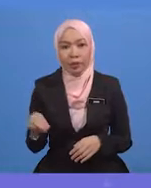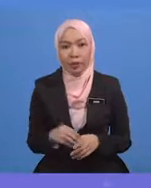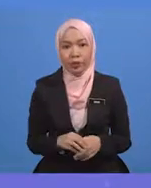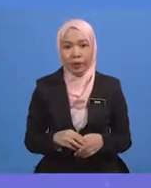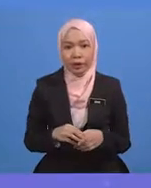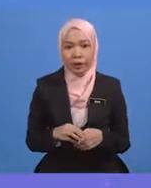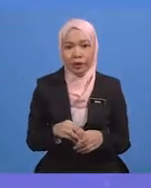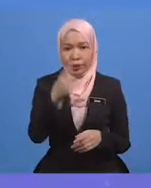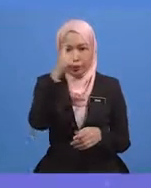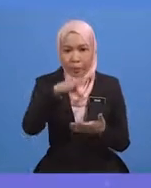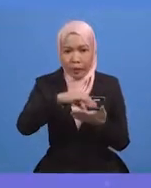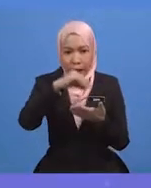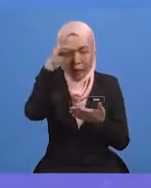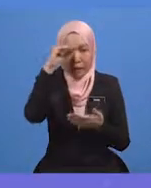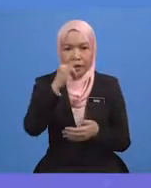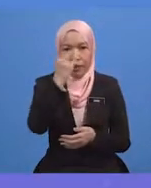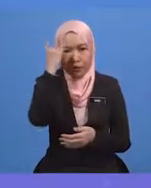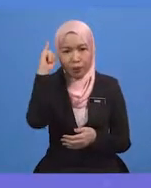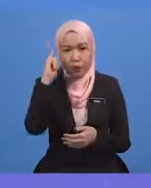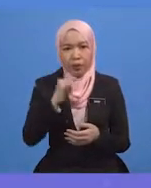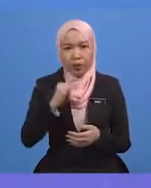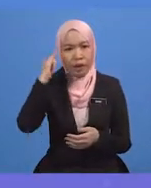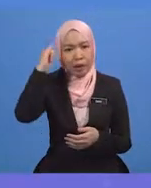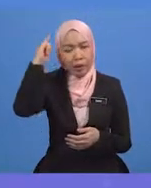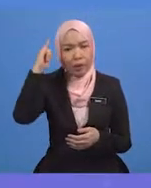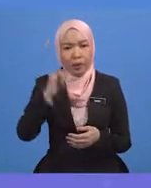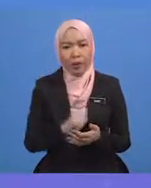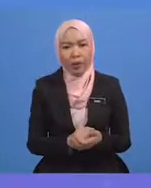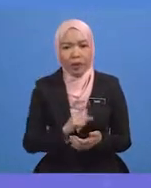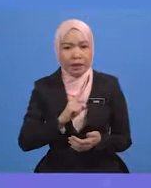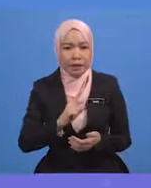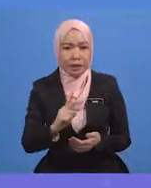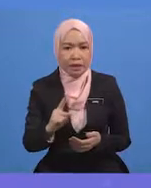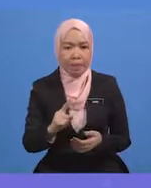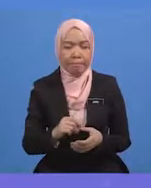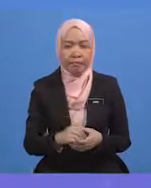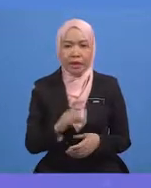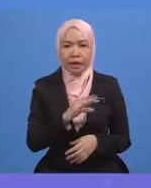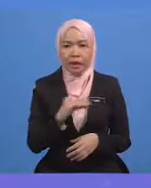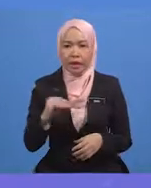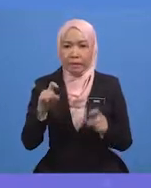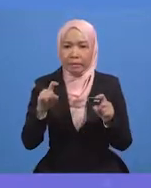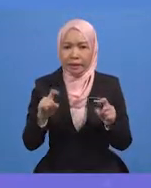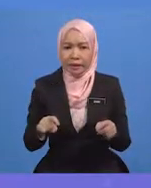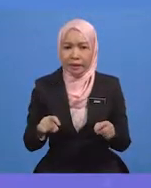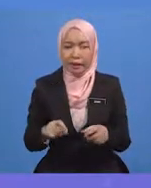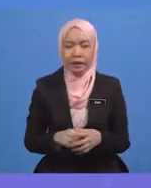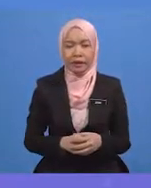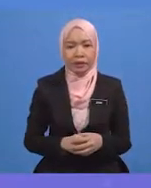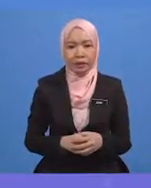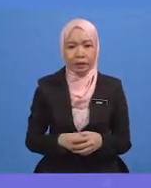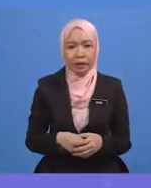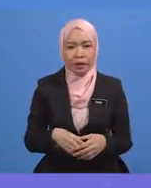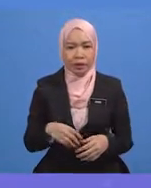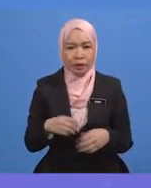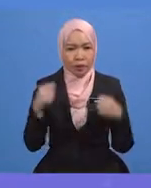pelajari kehidupannya ini ialah kita tidak seharusnya mengalah dengan cabaran dan masalah yang kita